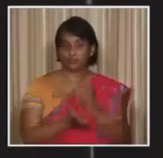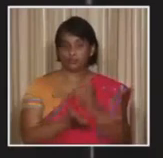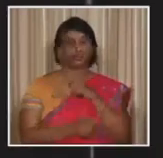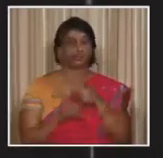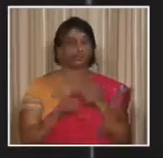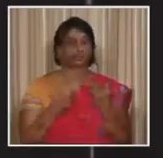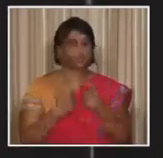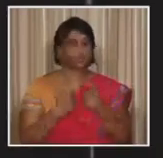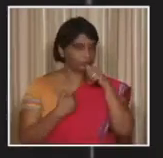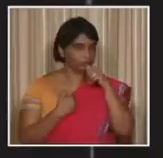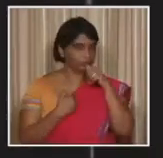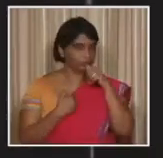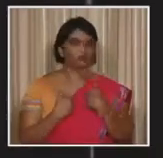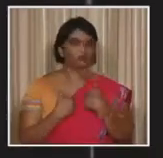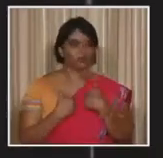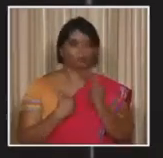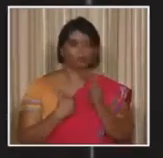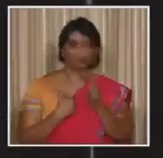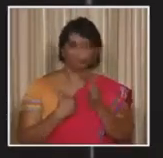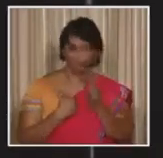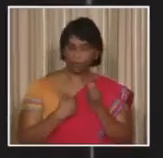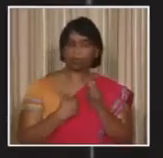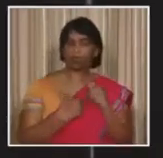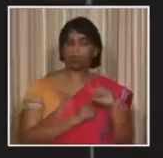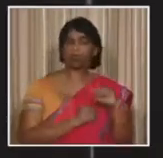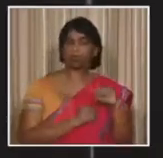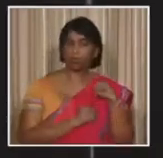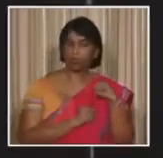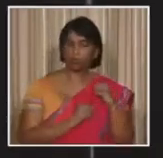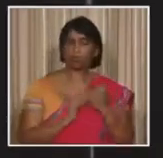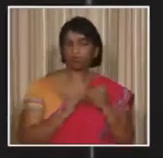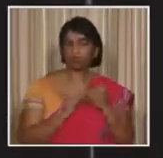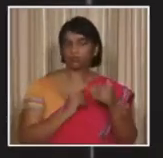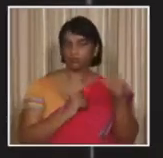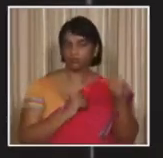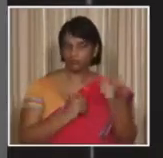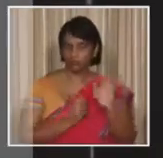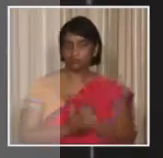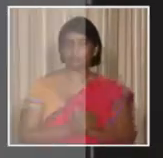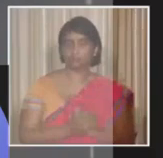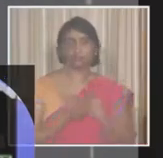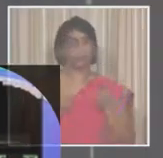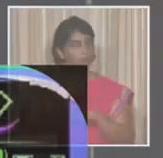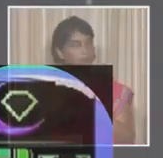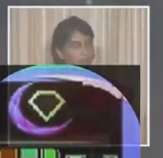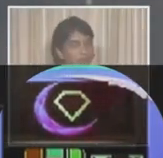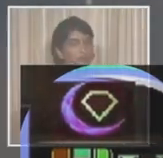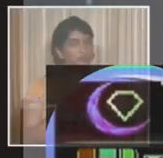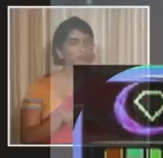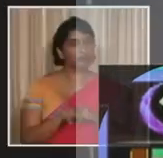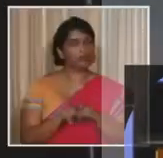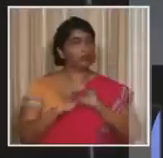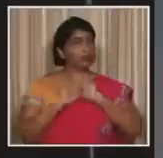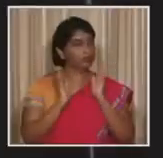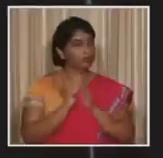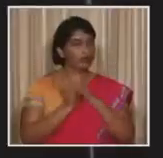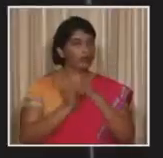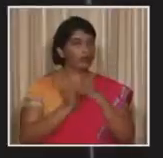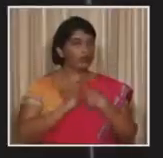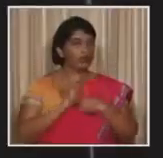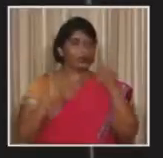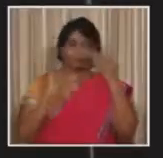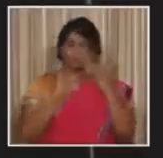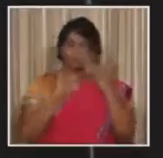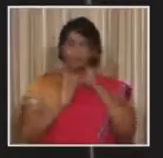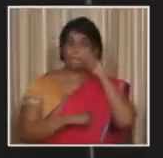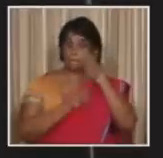அதற்கான எடுத்துக்காட்டாக நாம் கருதலாம். உரை முழுக்க இனவாதம் தவிர வேறு இவ்வளவுக்கும் அவர் ஜனாதிபதியின் ஆலோசகராகவும்